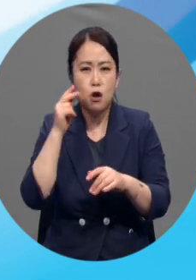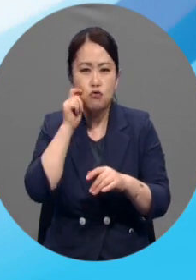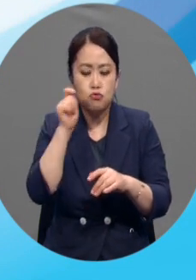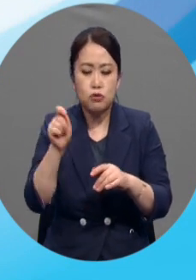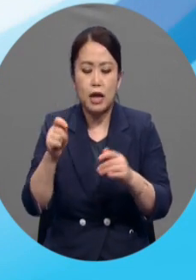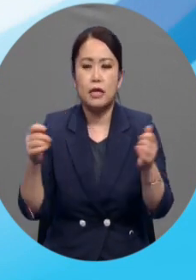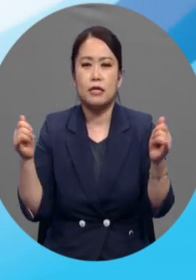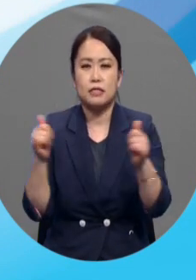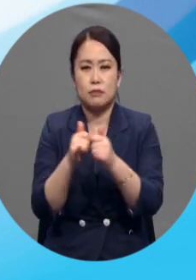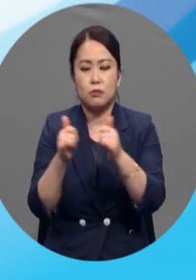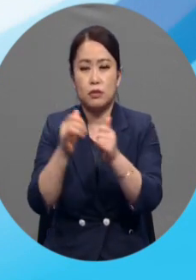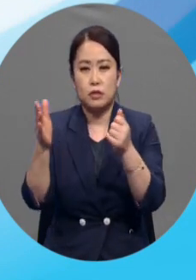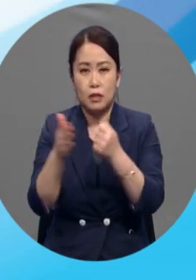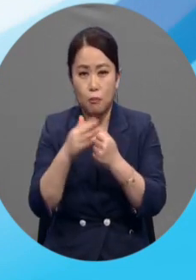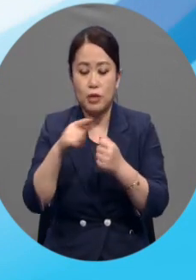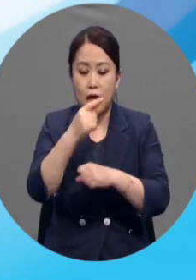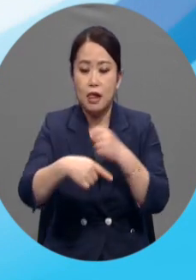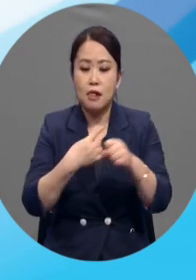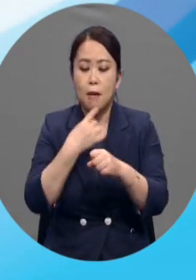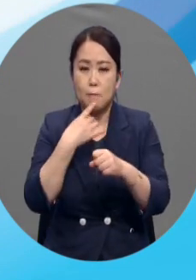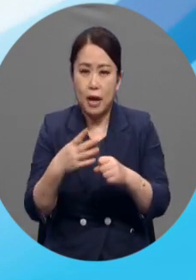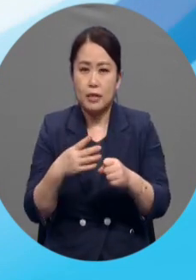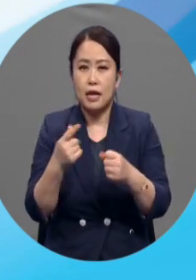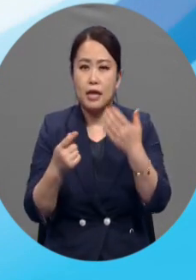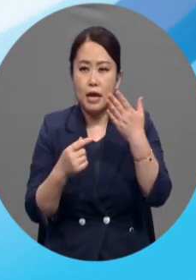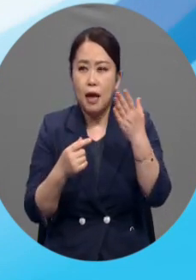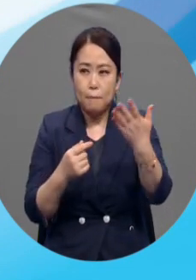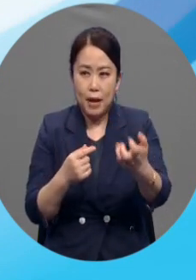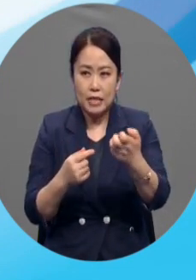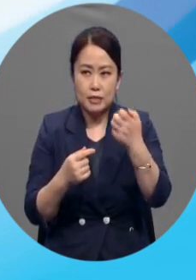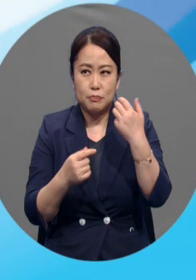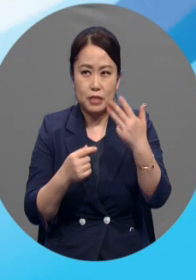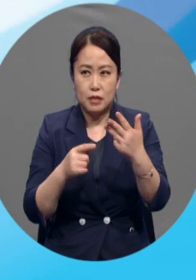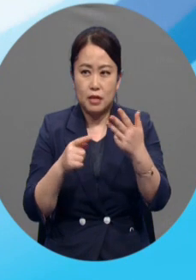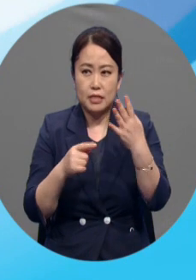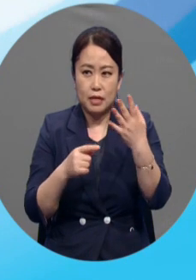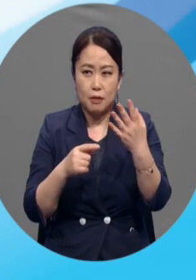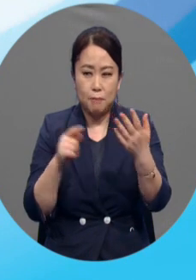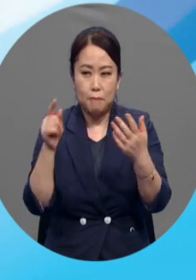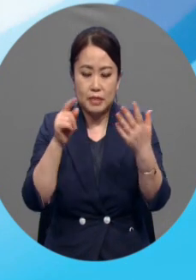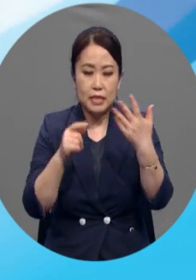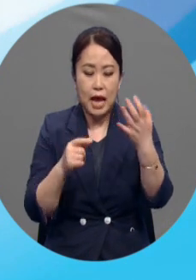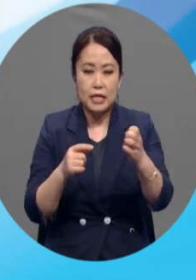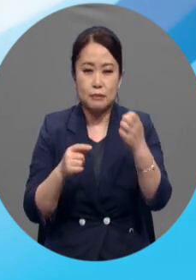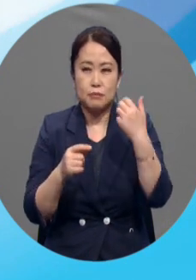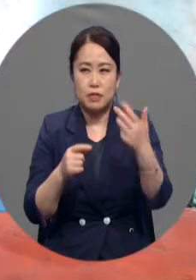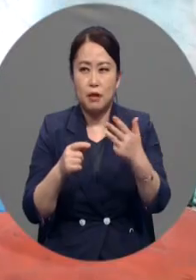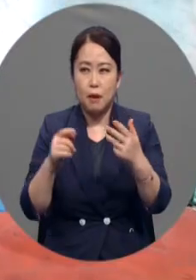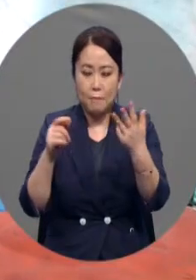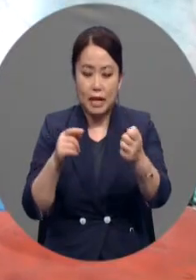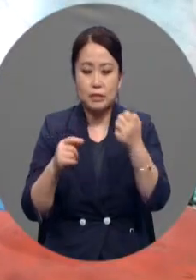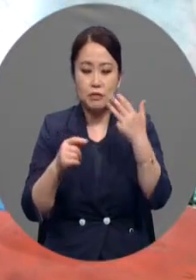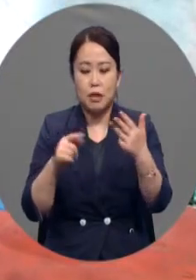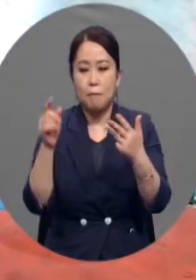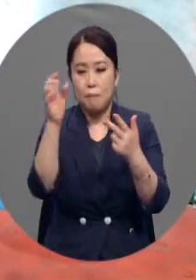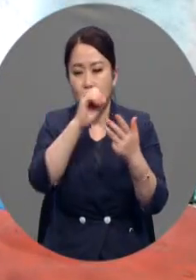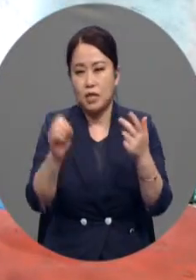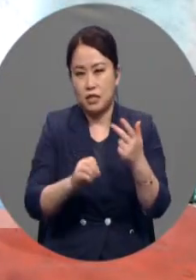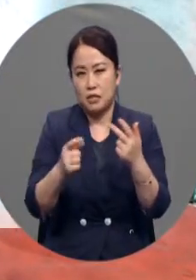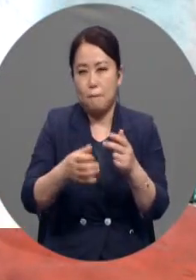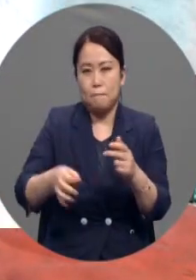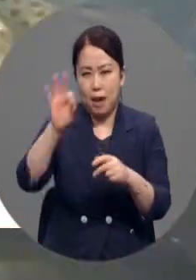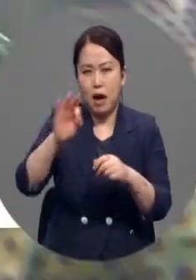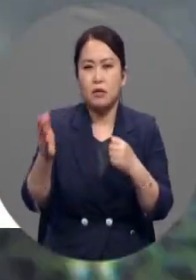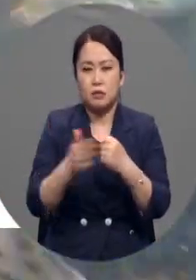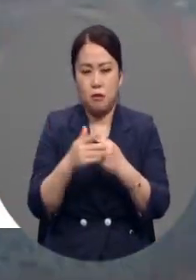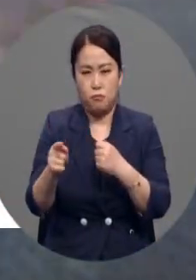1년 만에 87% 폭등하면서 수입 수산물 가격 중에 가장 많이 올랐습니다 때문에 수입 물량을 대체할